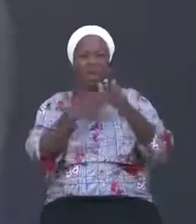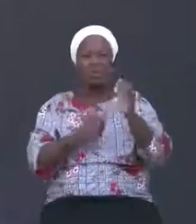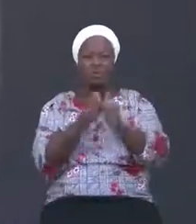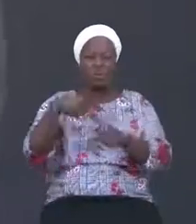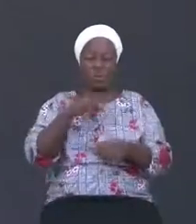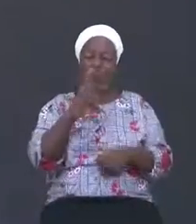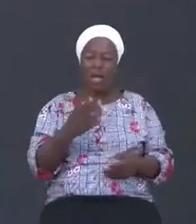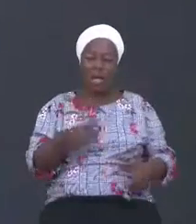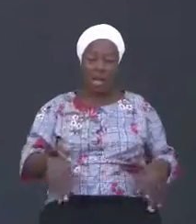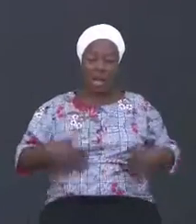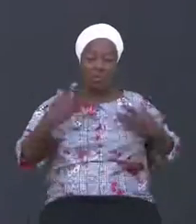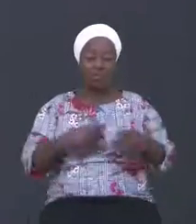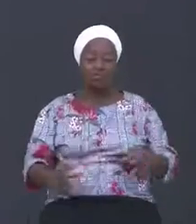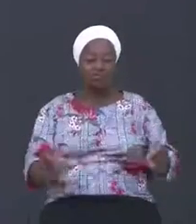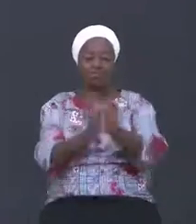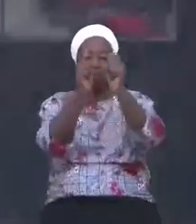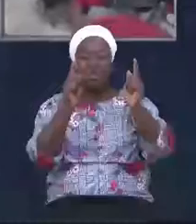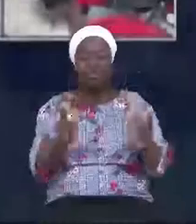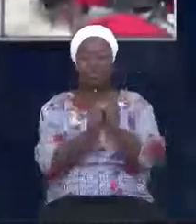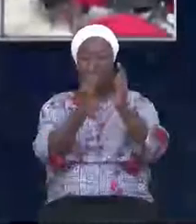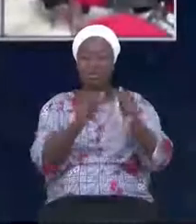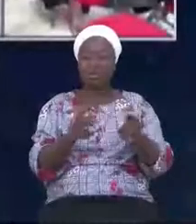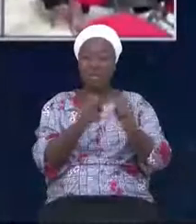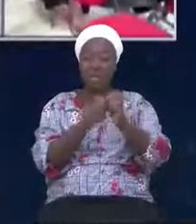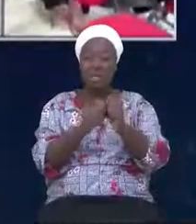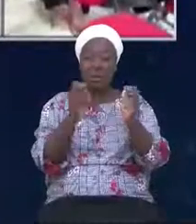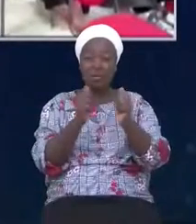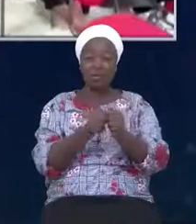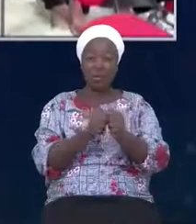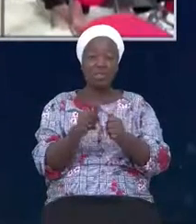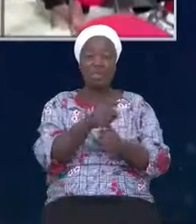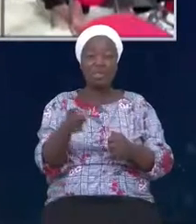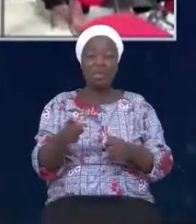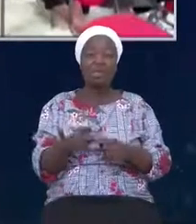ensemble enlevés avec eux. Il dit, Christ,